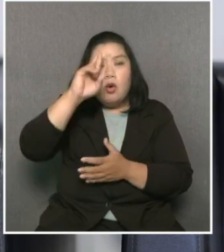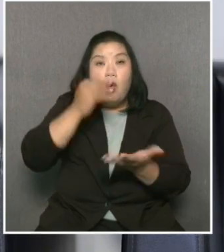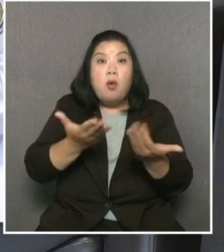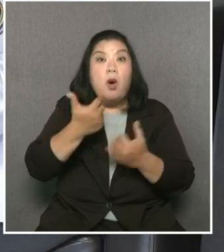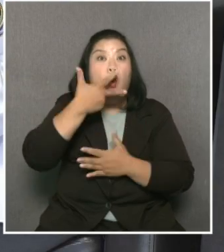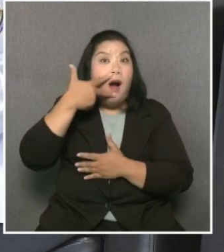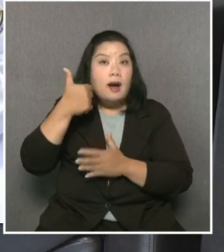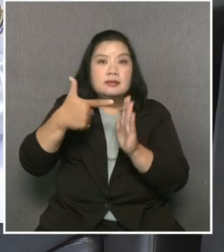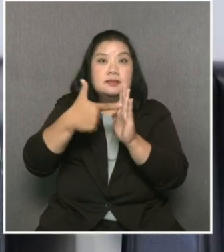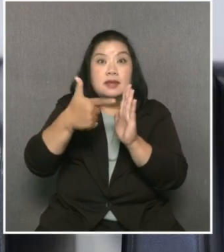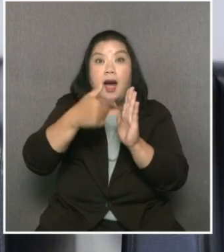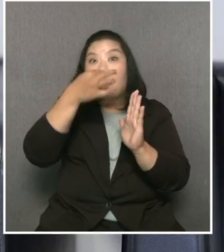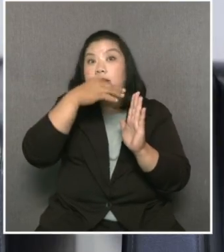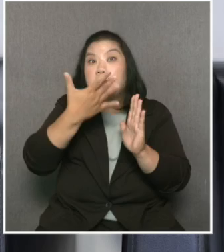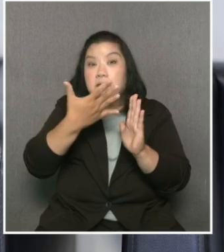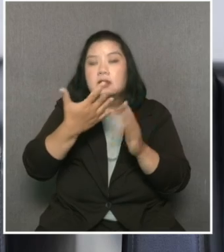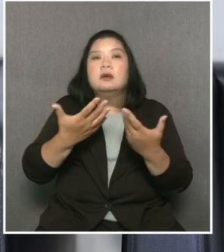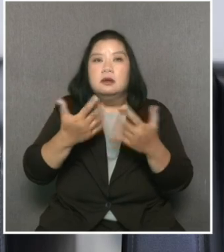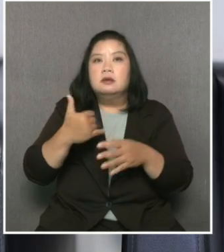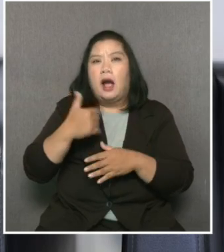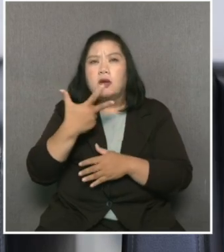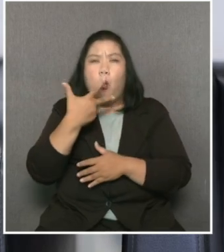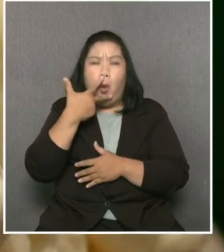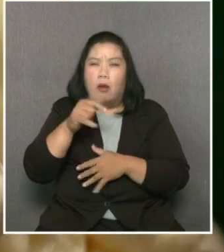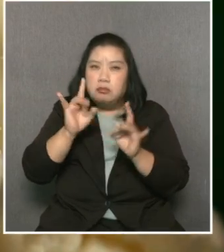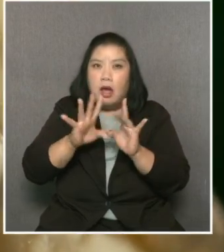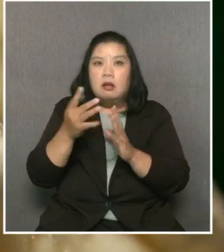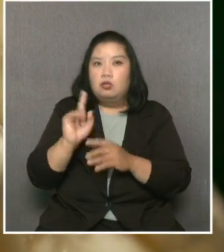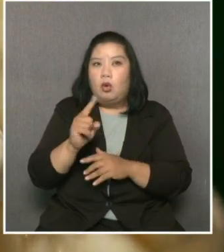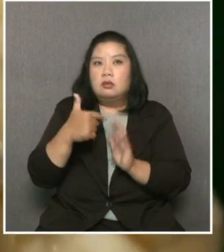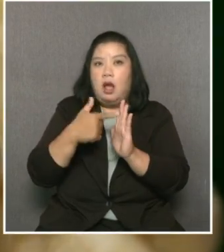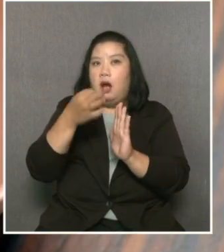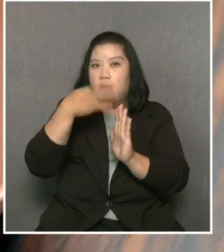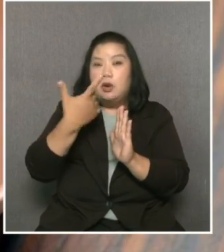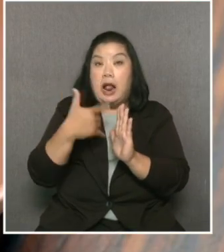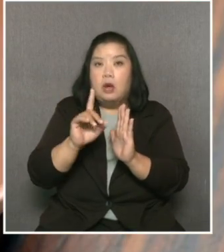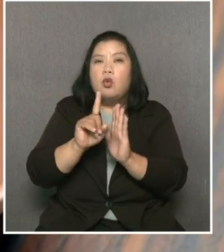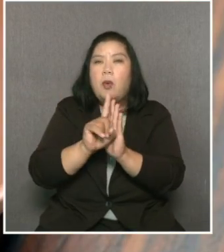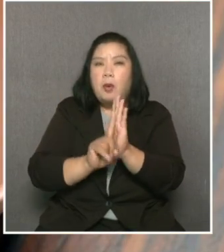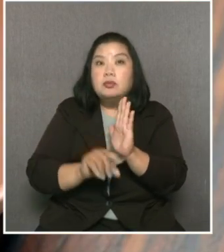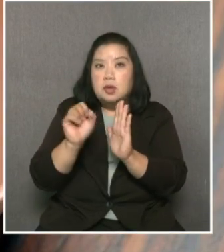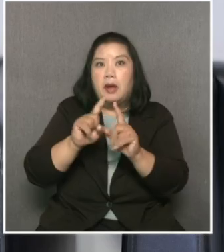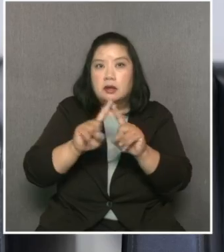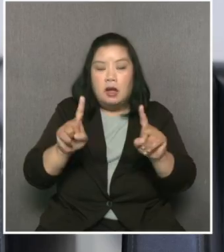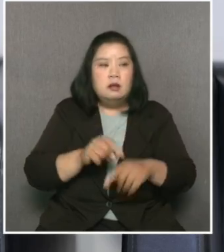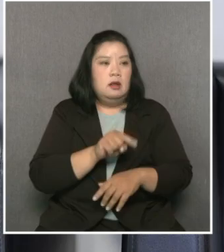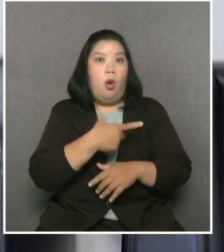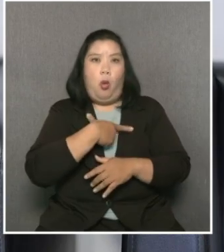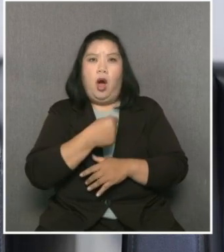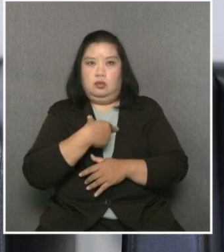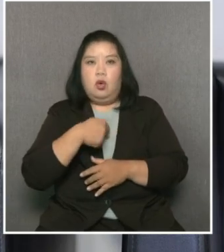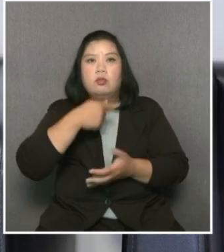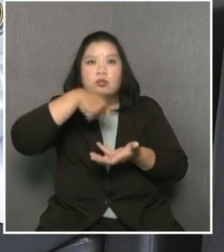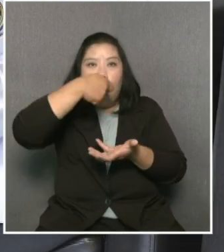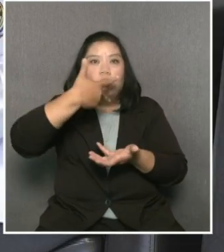ขาดยาถ้าคนไข้ที่ต้องใช้ยาเพื่อลดน้ำตาลแล้วไปกินอาหารที่มีน้ำตาลสูงเยอะๆในครั้งเดียวเนี่ยอาการของเบาหวานก็